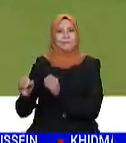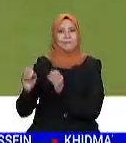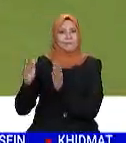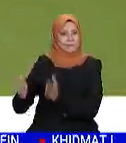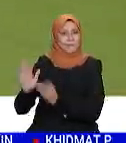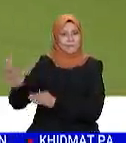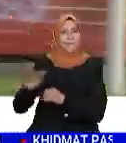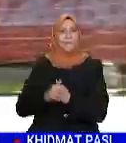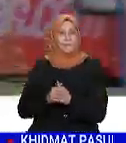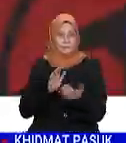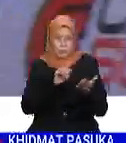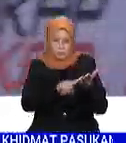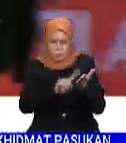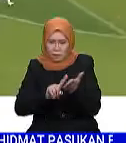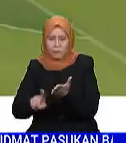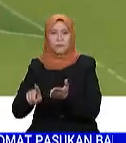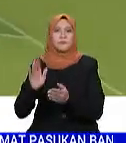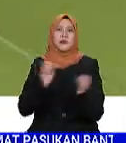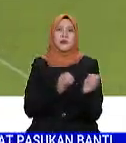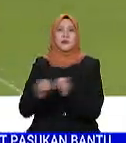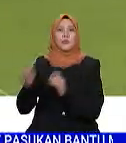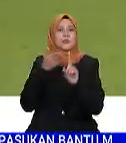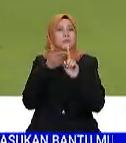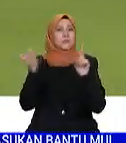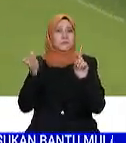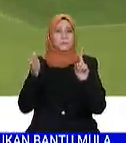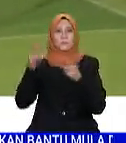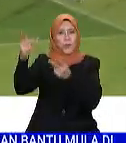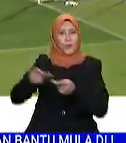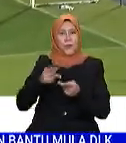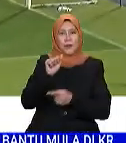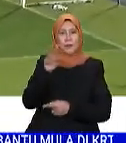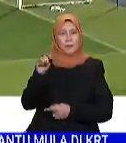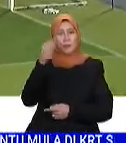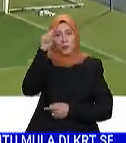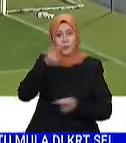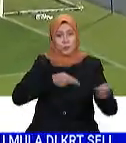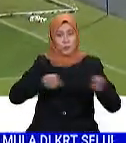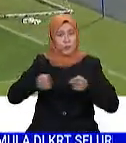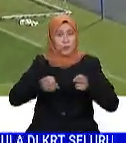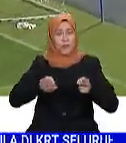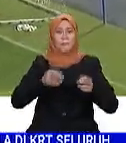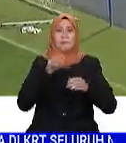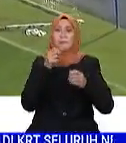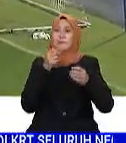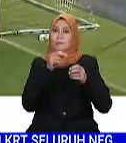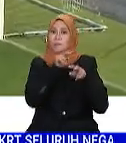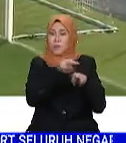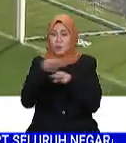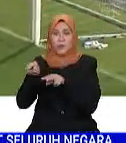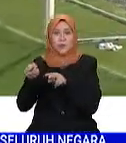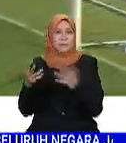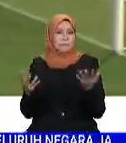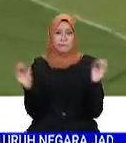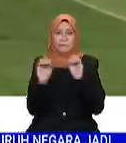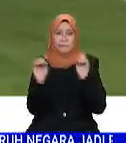sesatan dan penganjur gagal memastikan pematuhan protokol am dalam pengurusan penuntun dan penyokong yaitu penjarakan